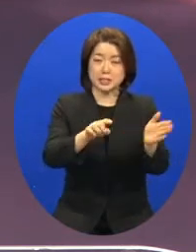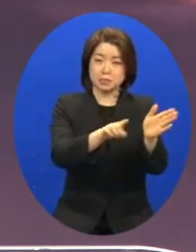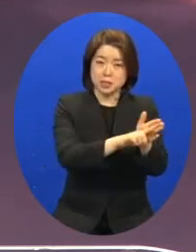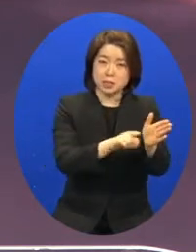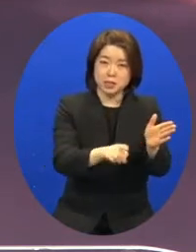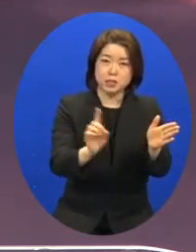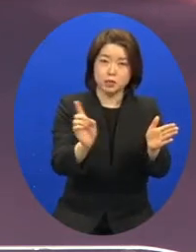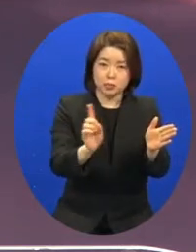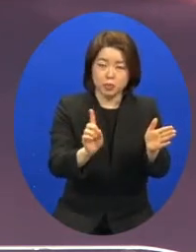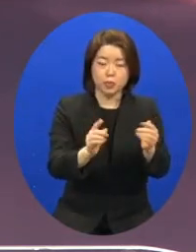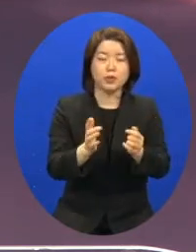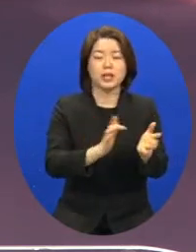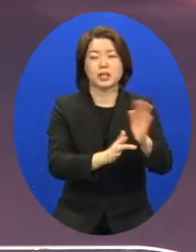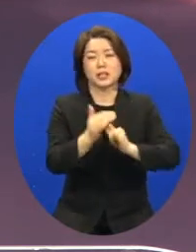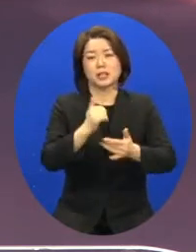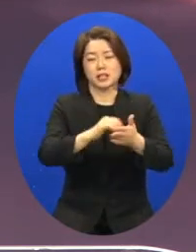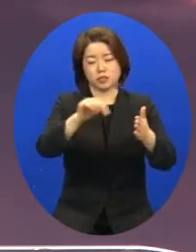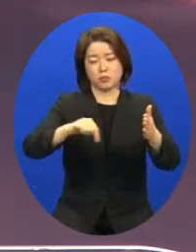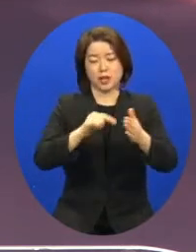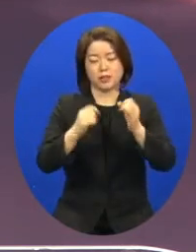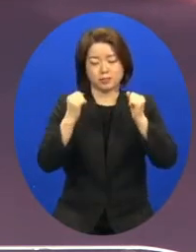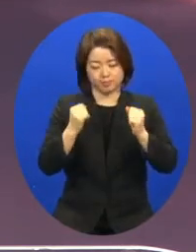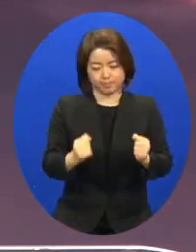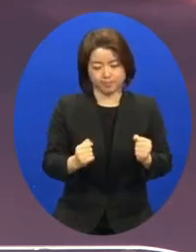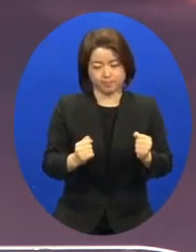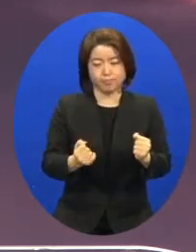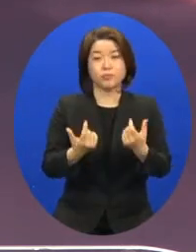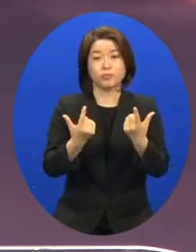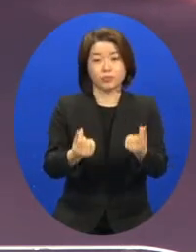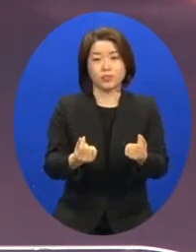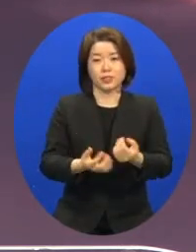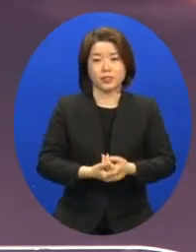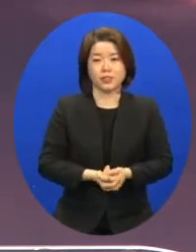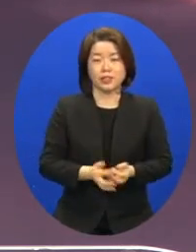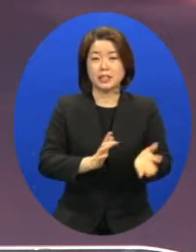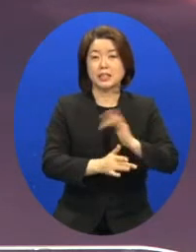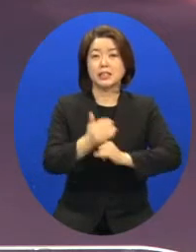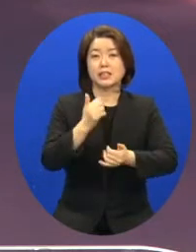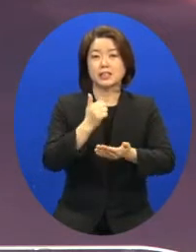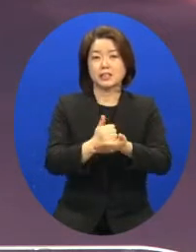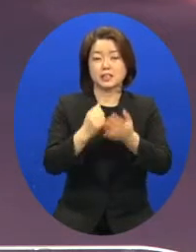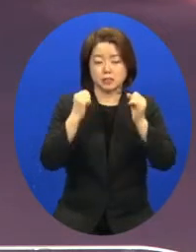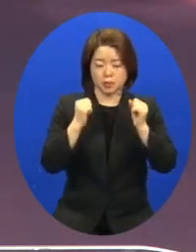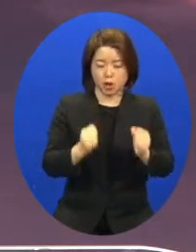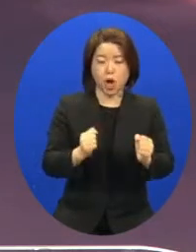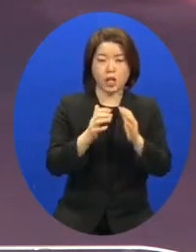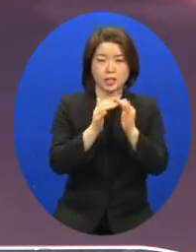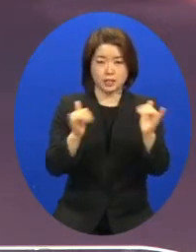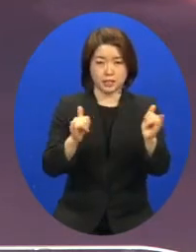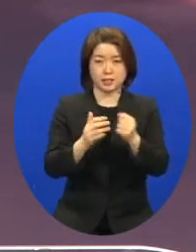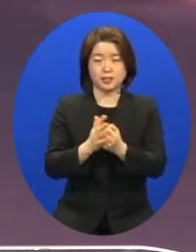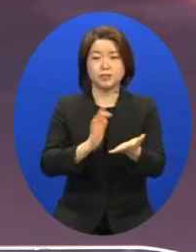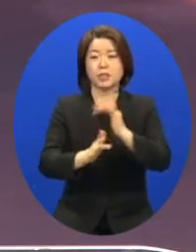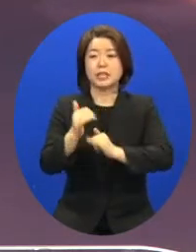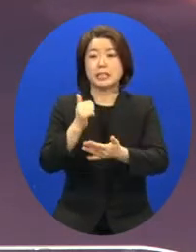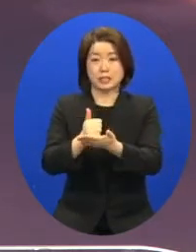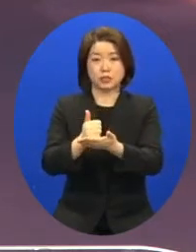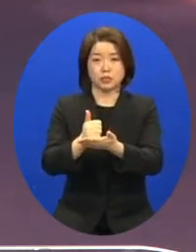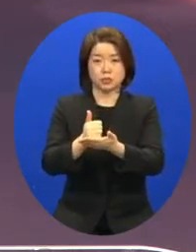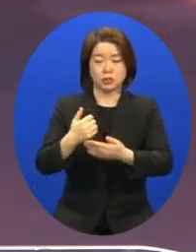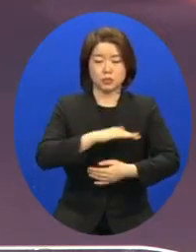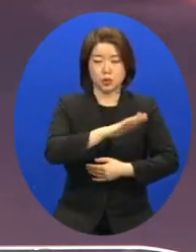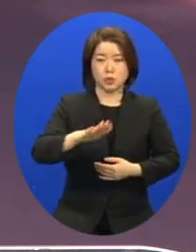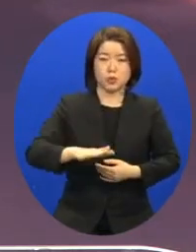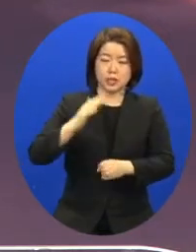것은 예수님 안에 거하고 있는 거예요. 예수님 안에 거하는 자는 예수님이